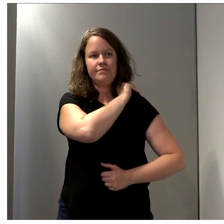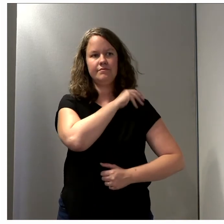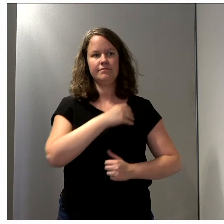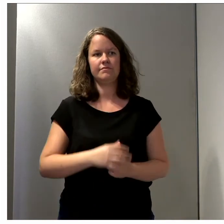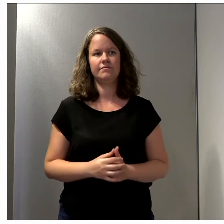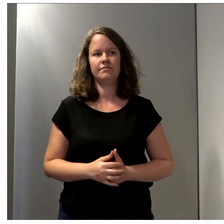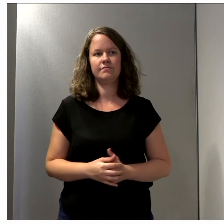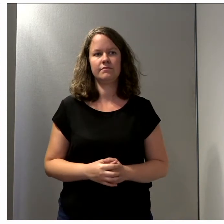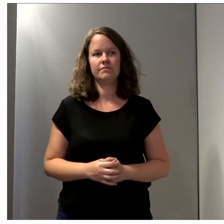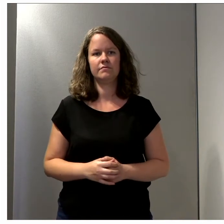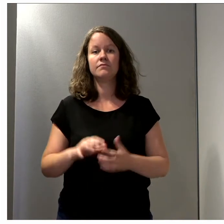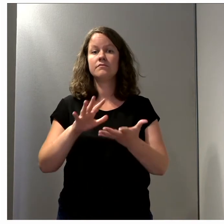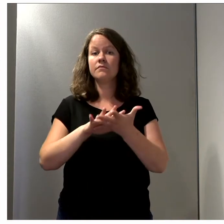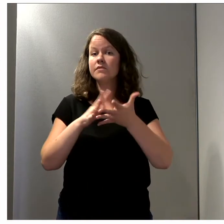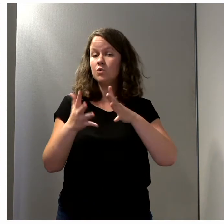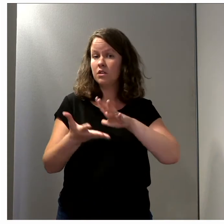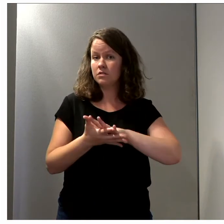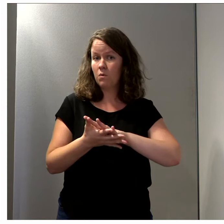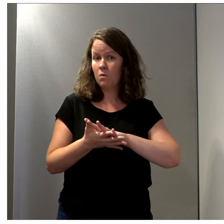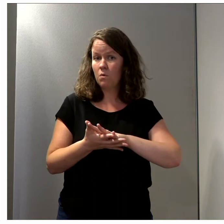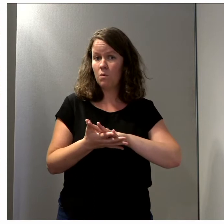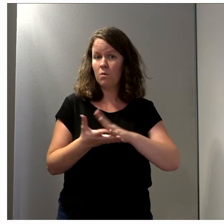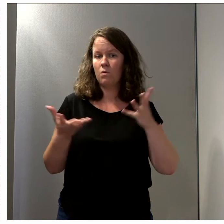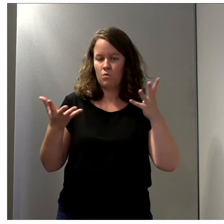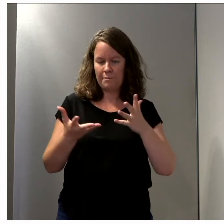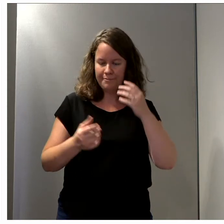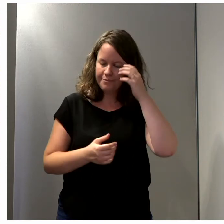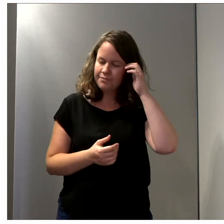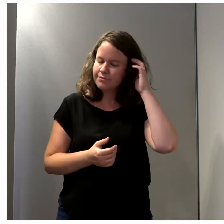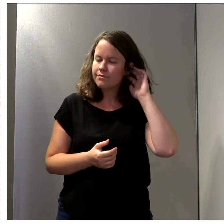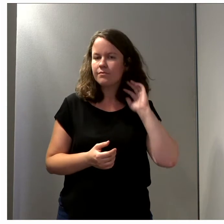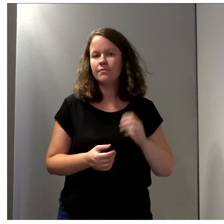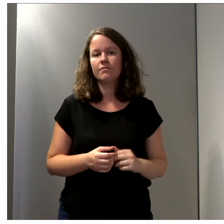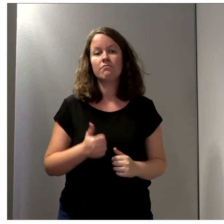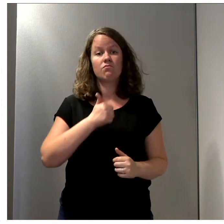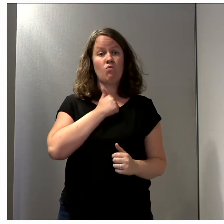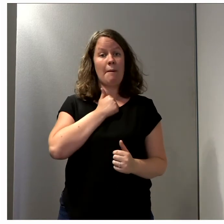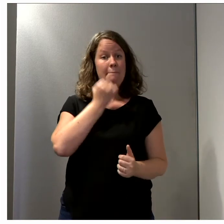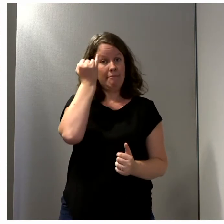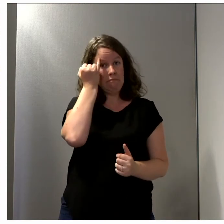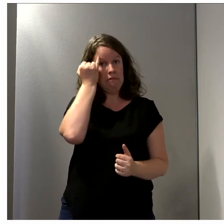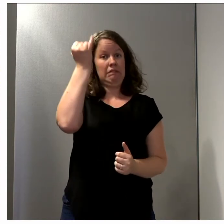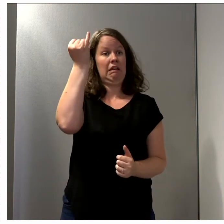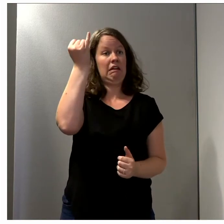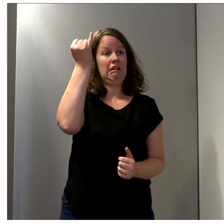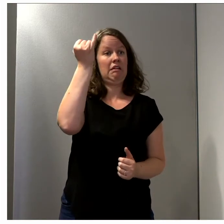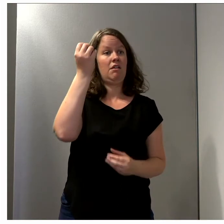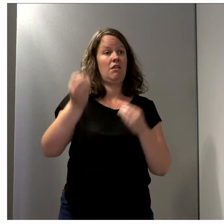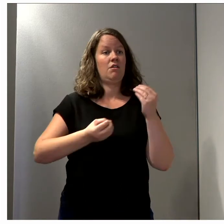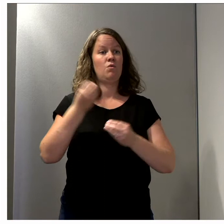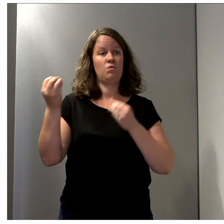L'association, elle s'est créée pas à mon initiative ou à celle de mon amie